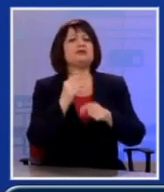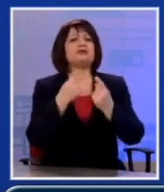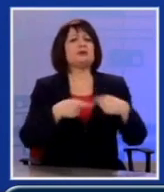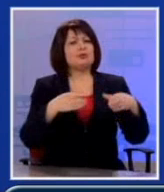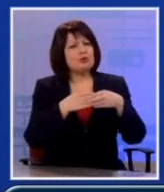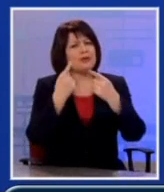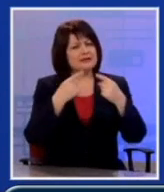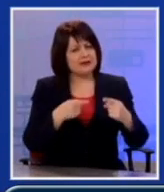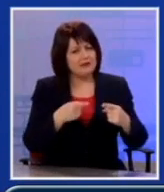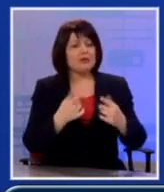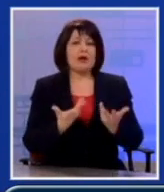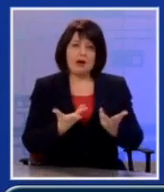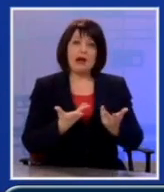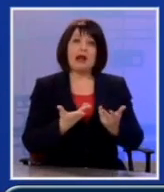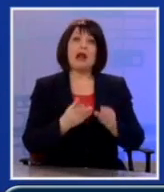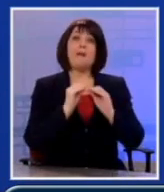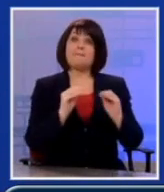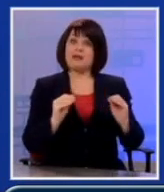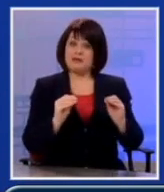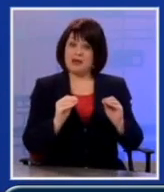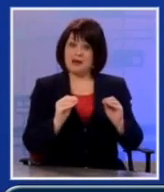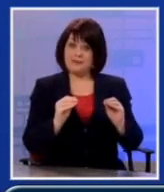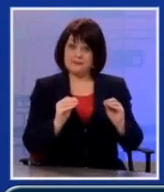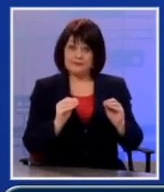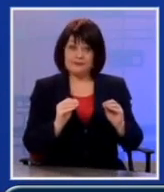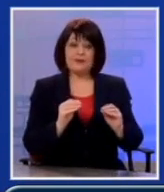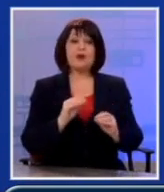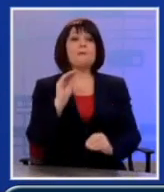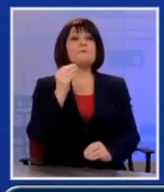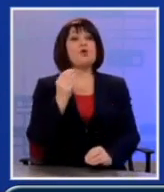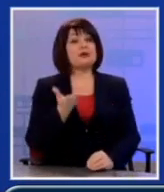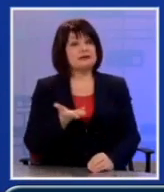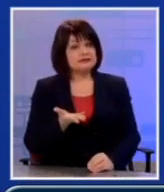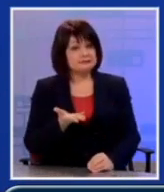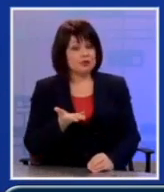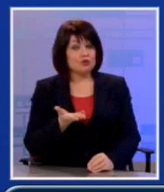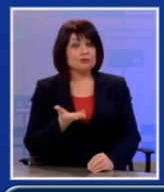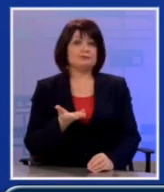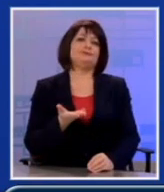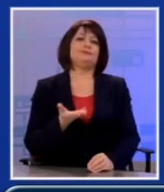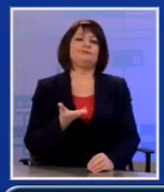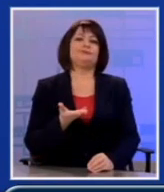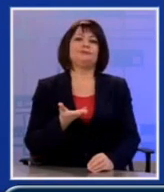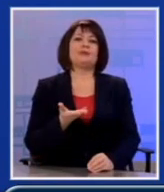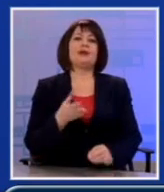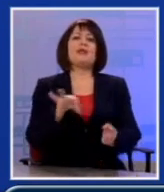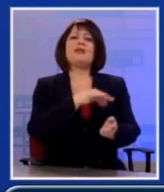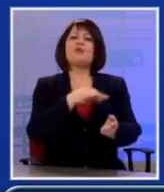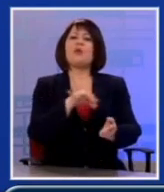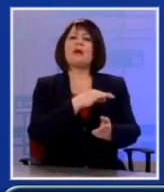έχει να κάνει ακόμη με την παιδεία, με τον πολιτισμό, με την κοινοβουλευτική